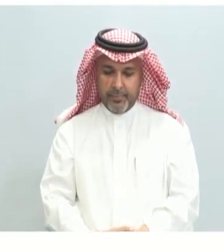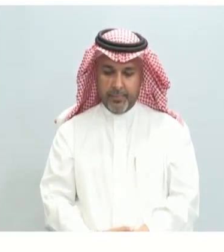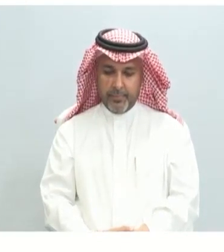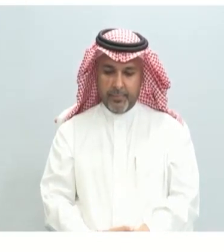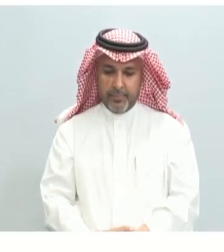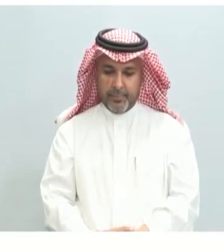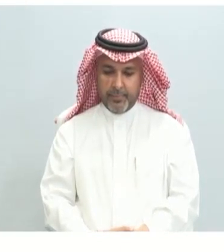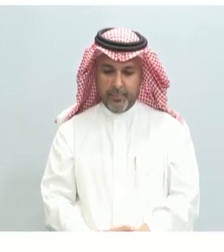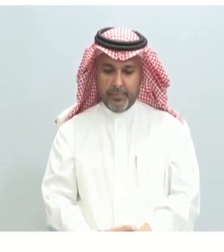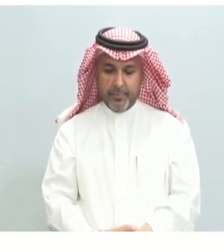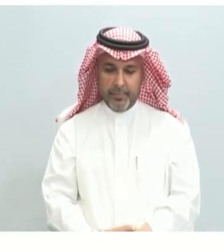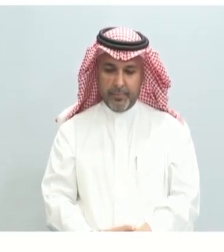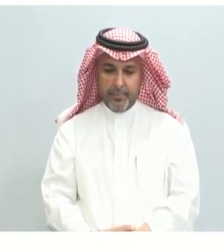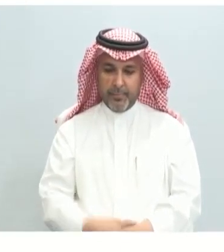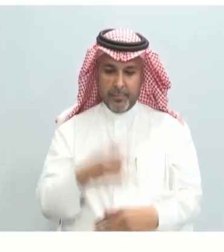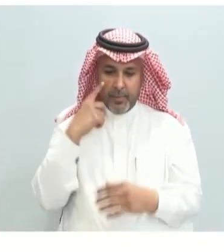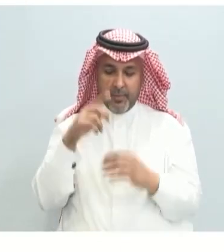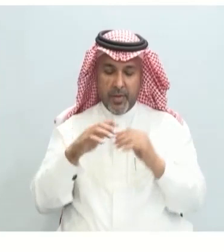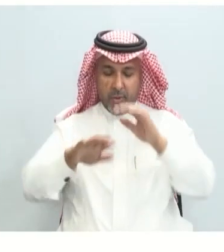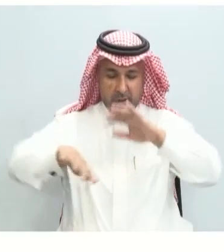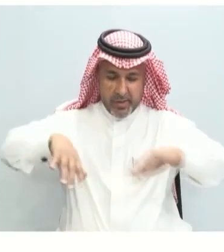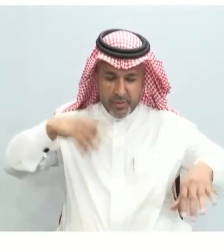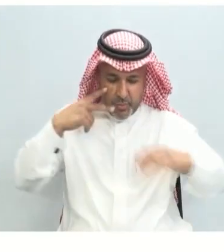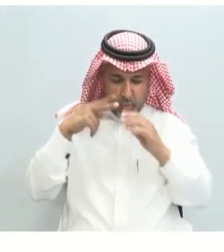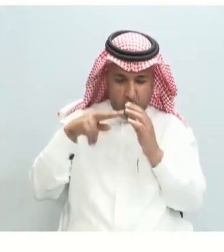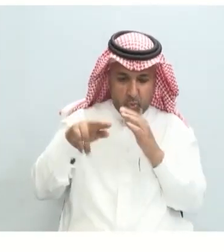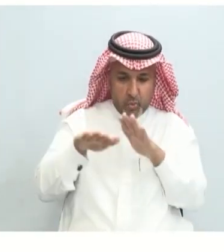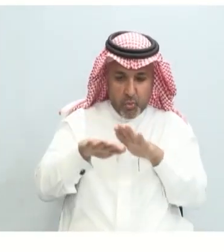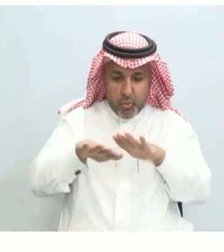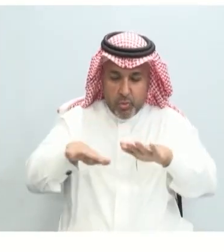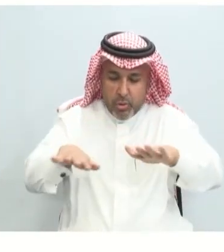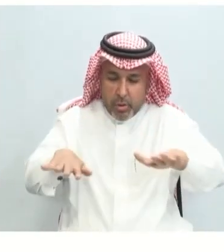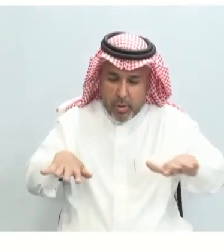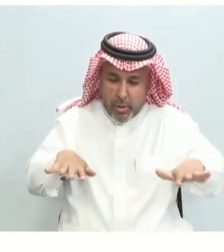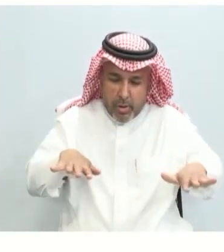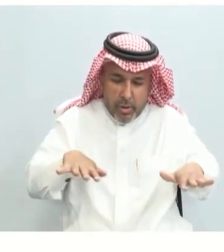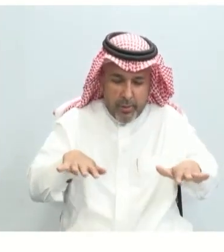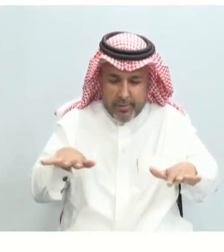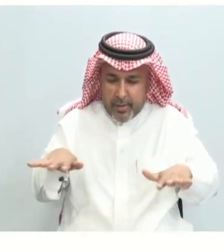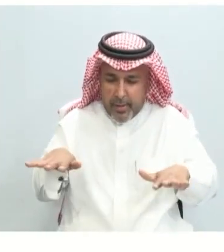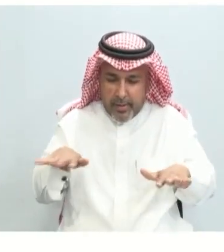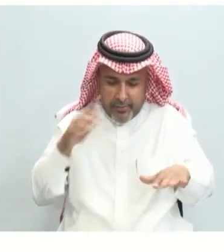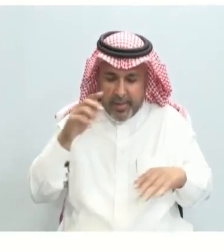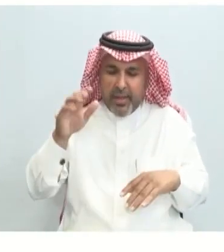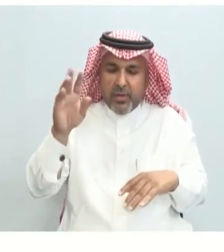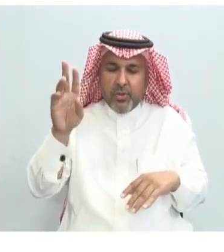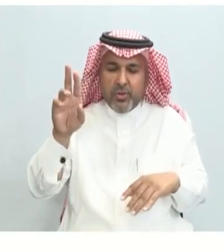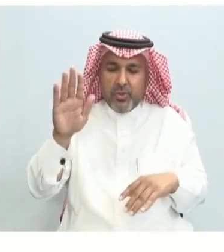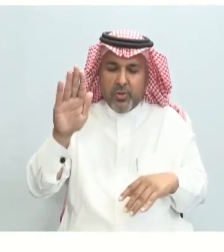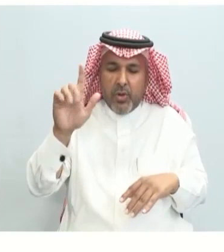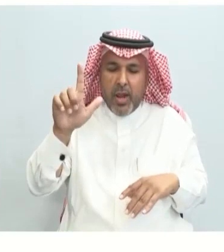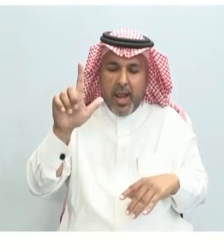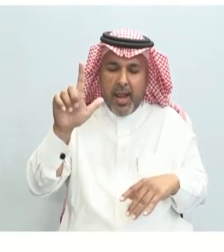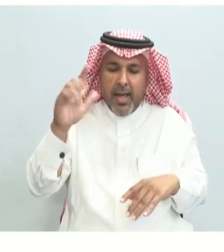قياسها 20 درجه سلحفاه تبعد عنه 3 متر وينظر الى اسفل بزاويه قياسها 40 درجه